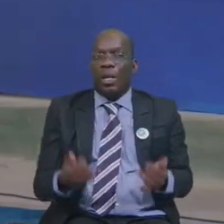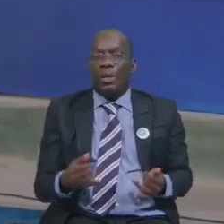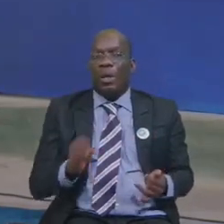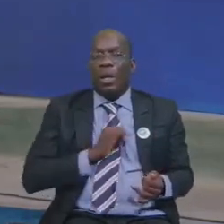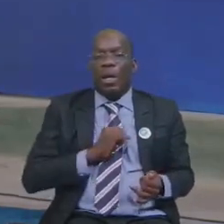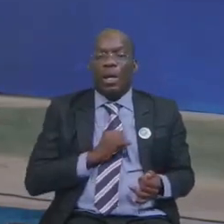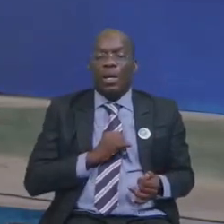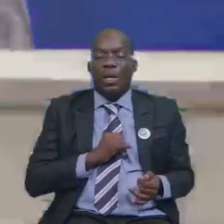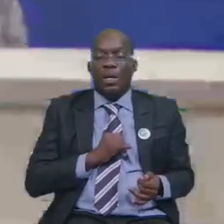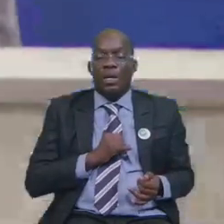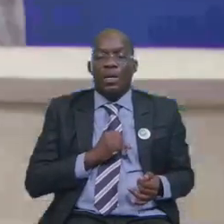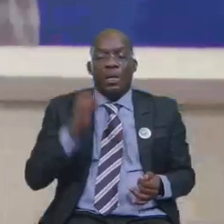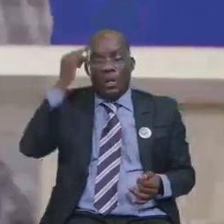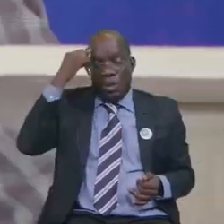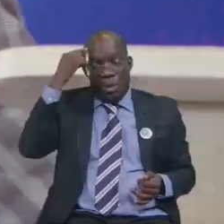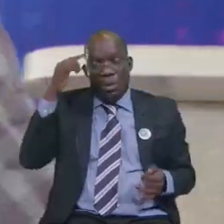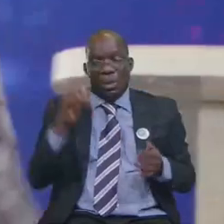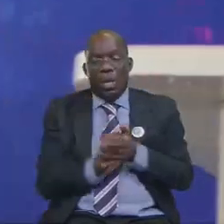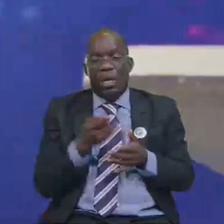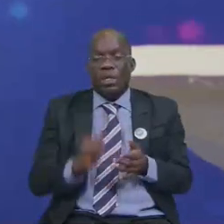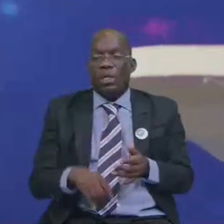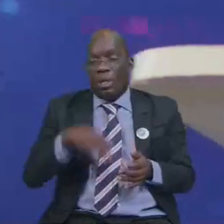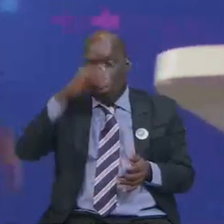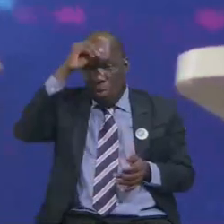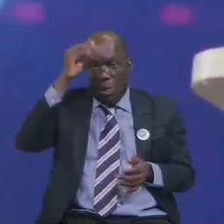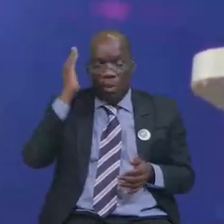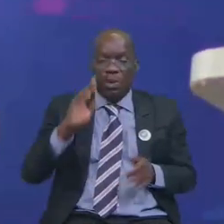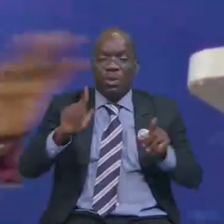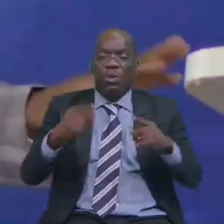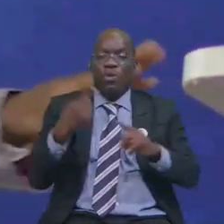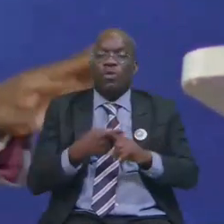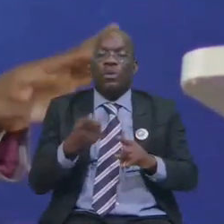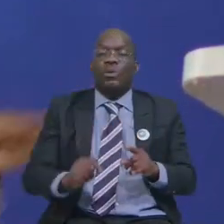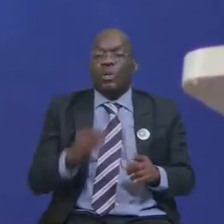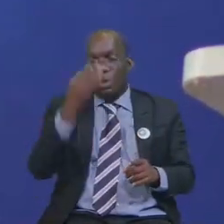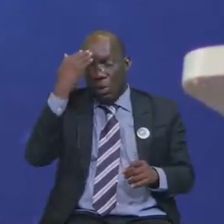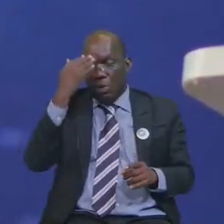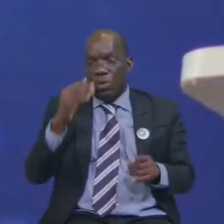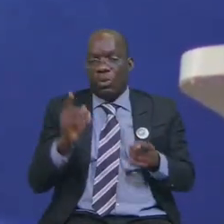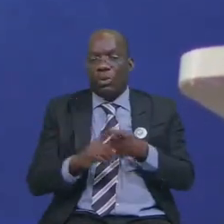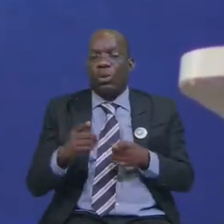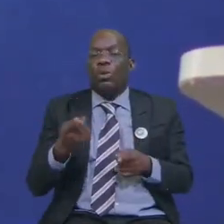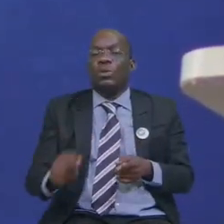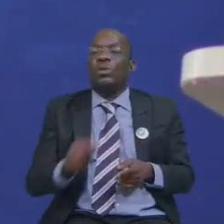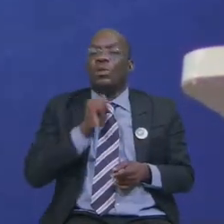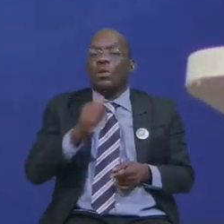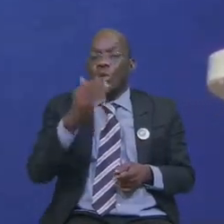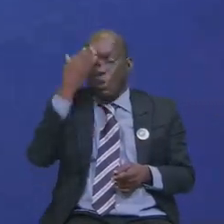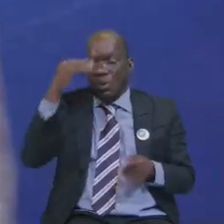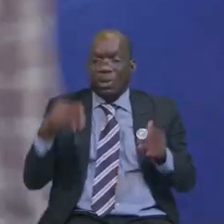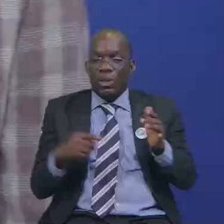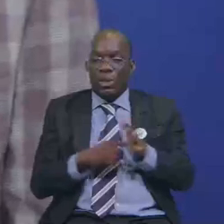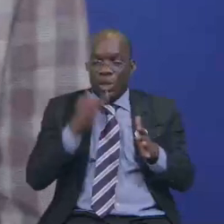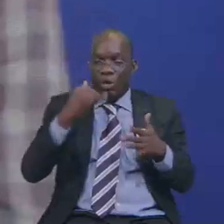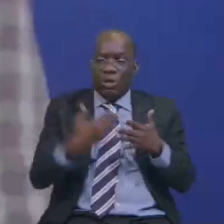je pensais que le monsieur parle allait commencer par le contenu pour les conneries ça c'est étrange et différent tu